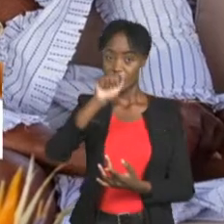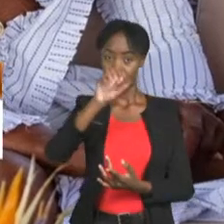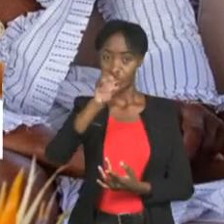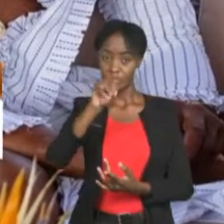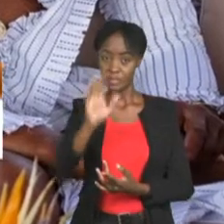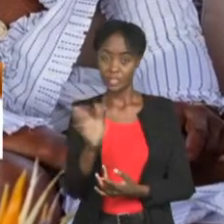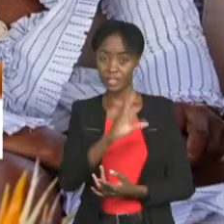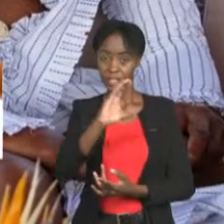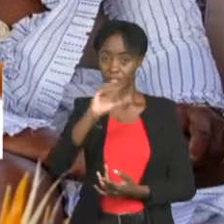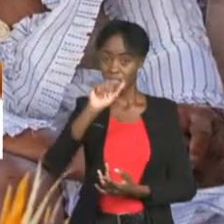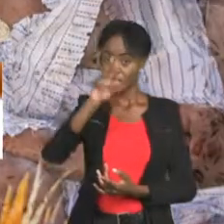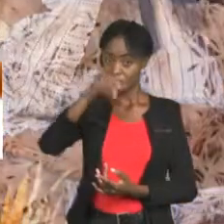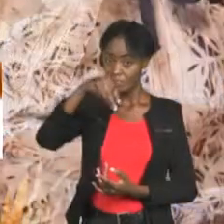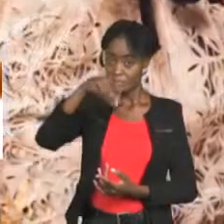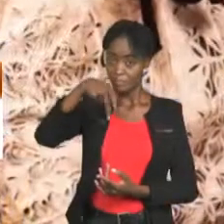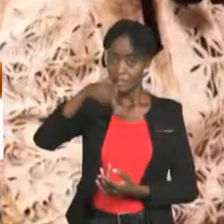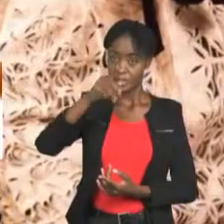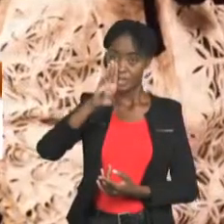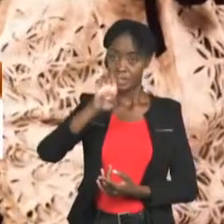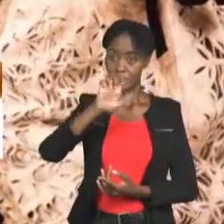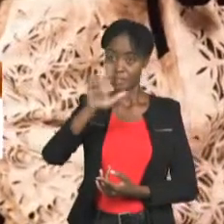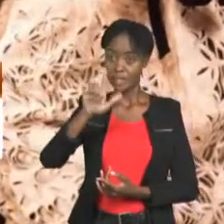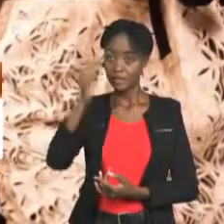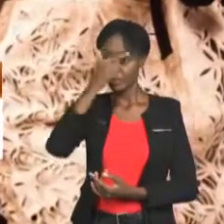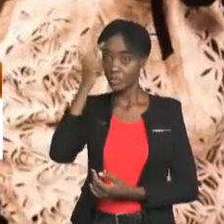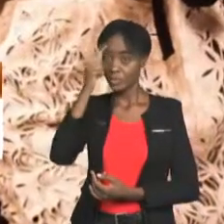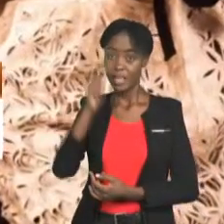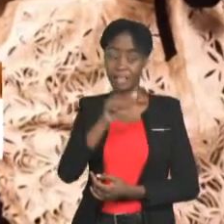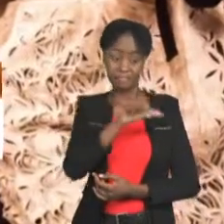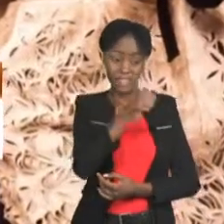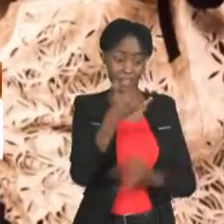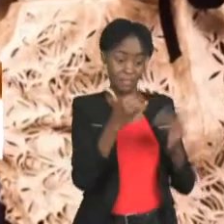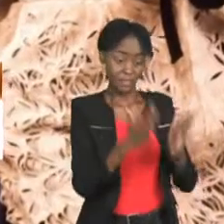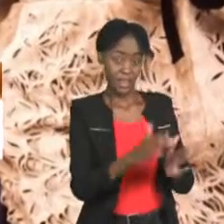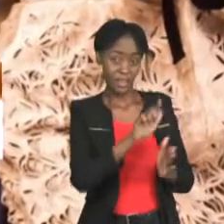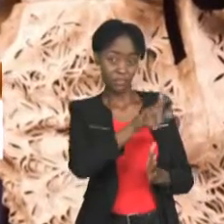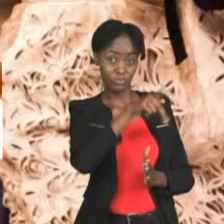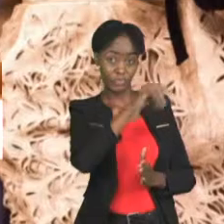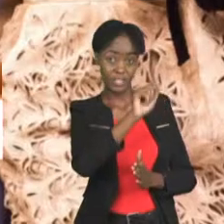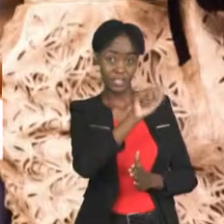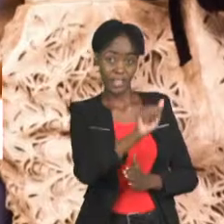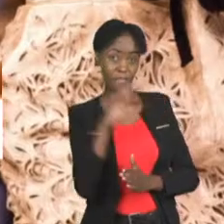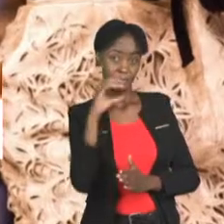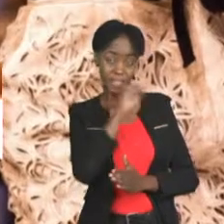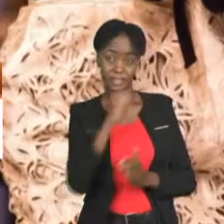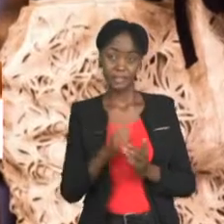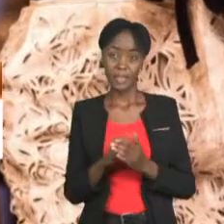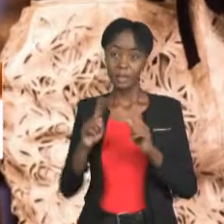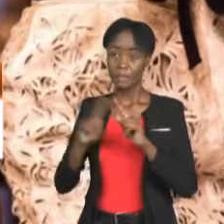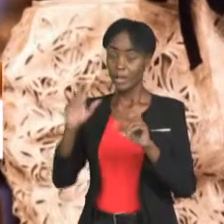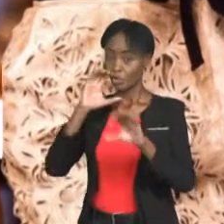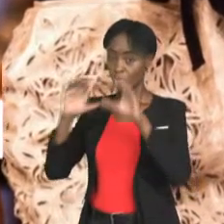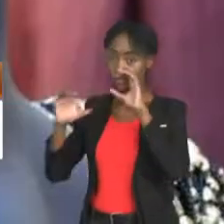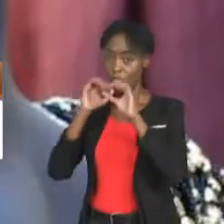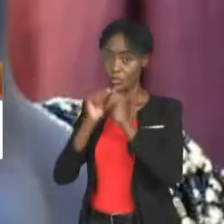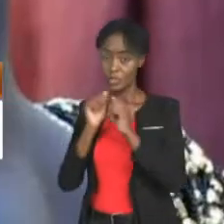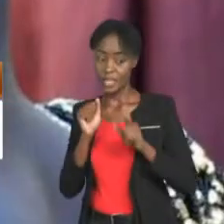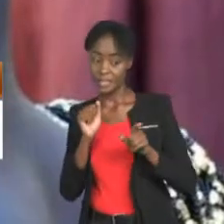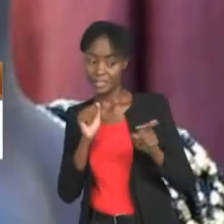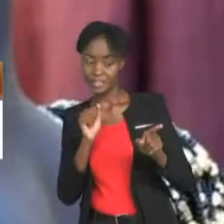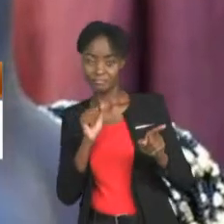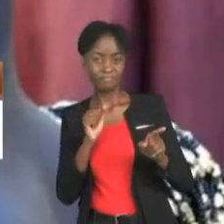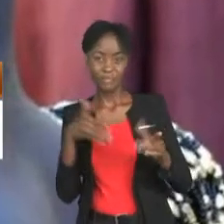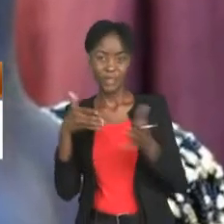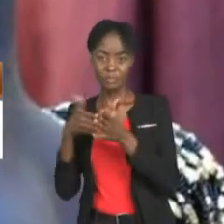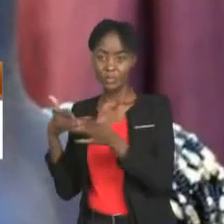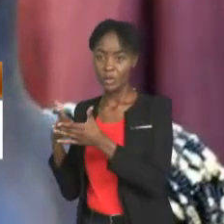ya Marekani ni kwamba Lupita hakuwahi patikana. Balala amesema kwamba mawasiliano yake na Lupita